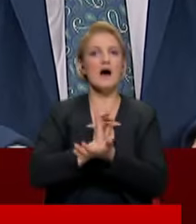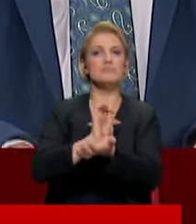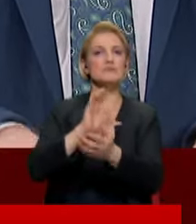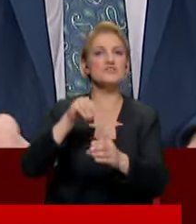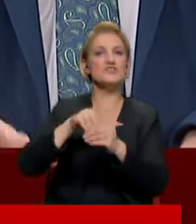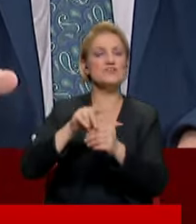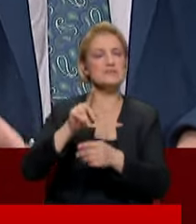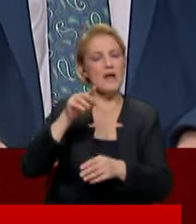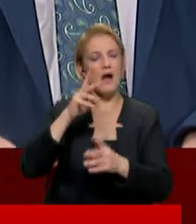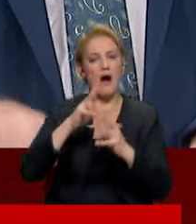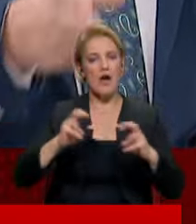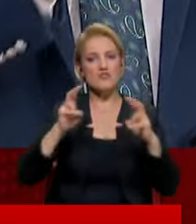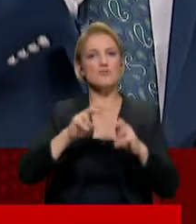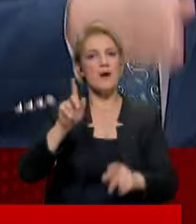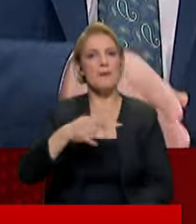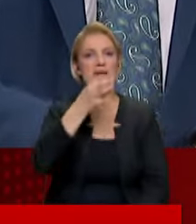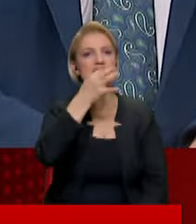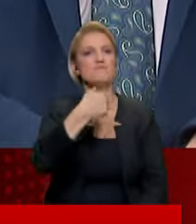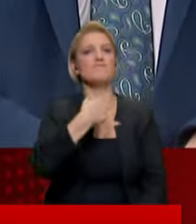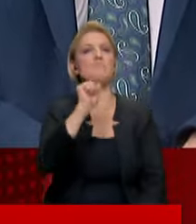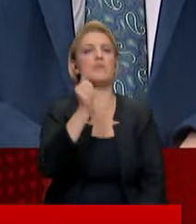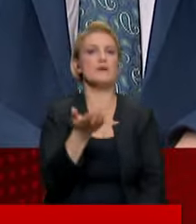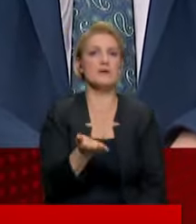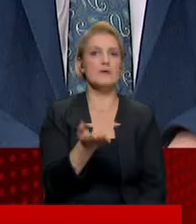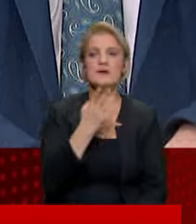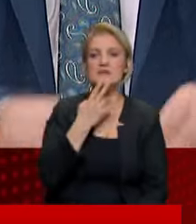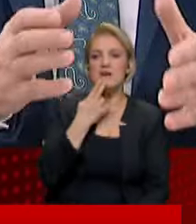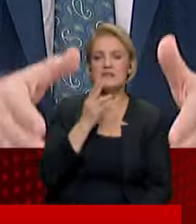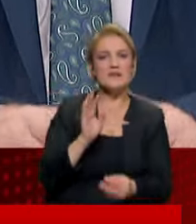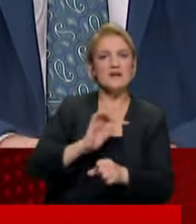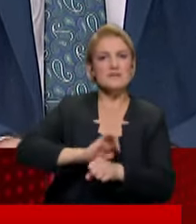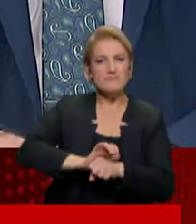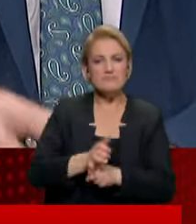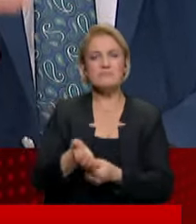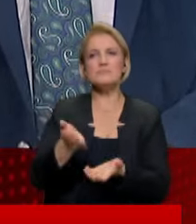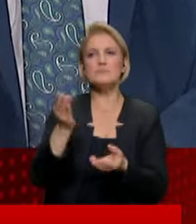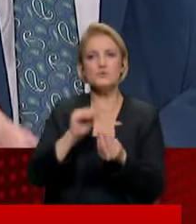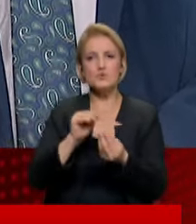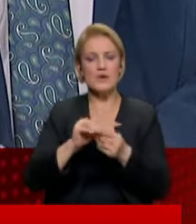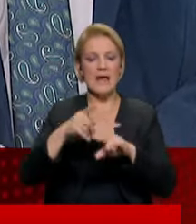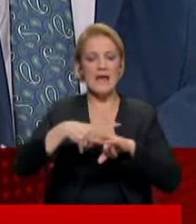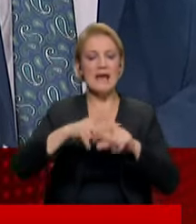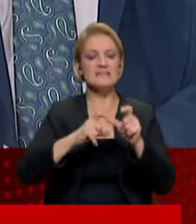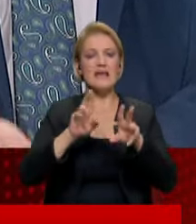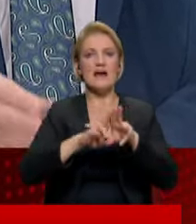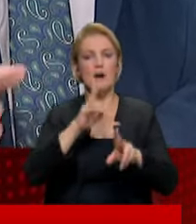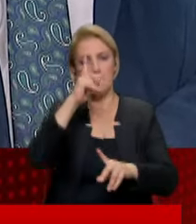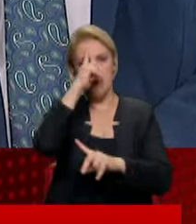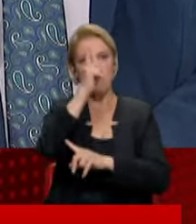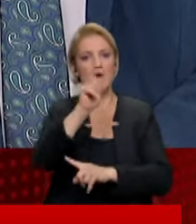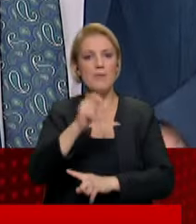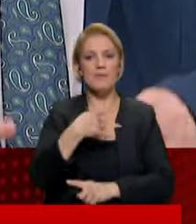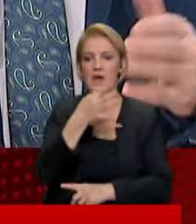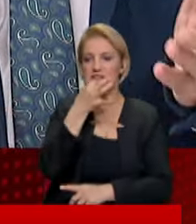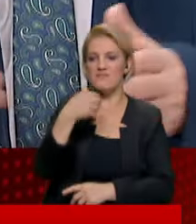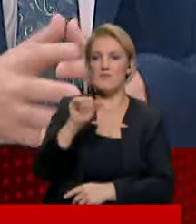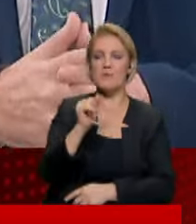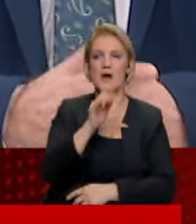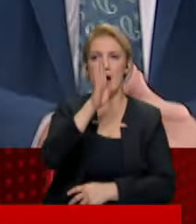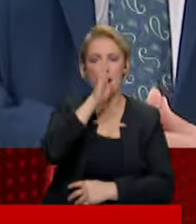araştırma yapalım izin vermedi kadını yönelik suçlarla şiddetle ilgili hska başvurduk izin vermedi